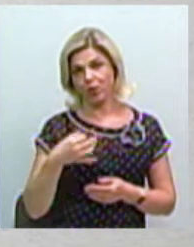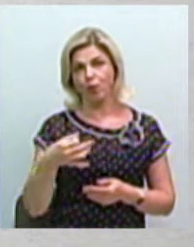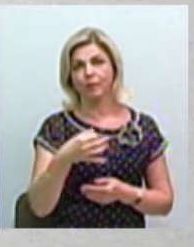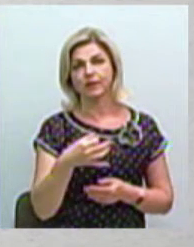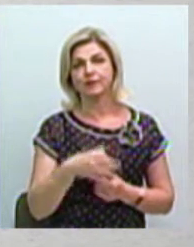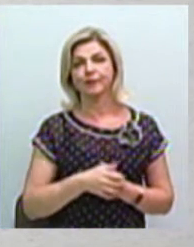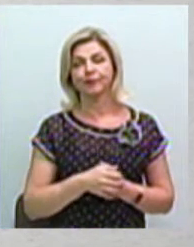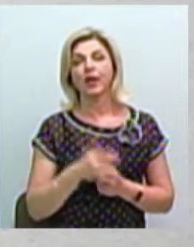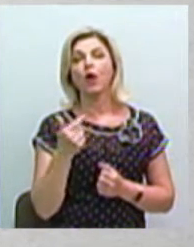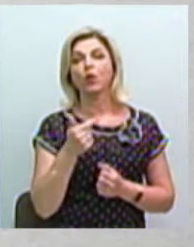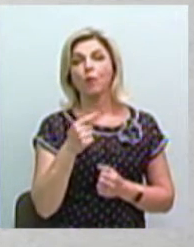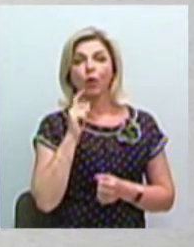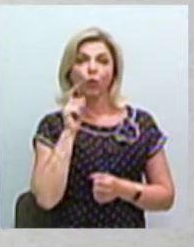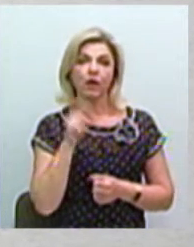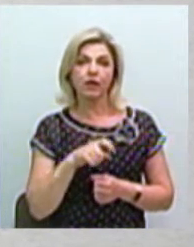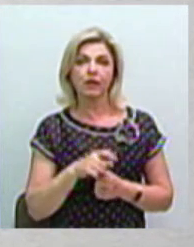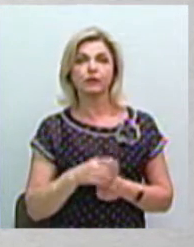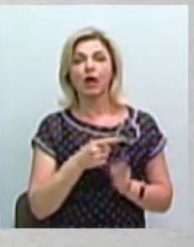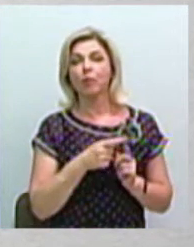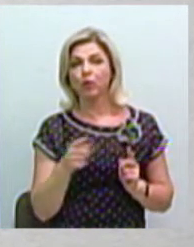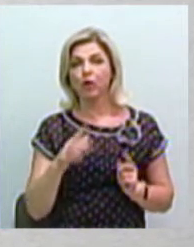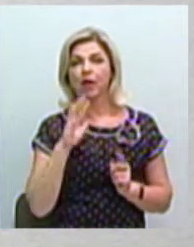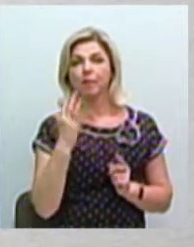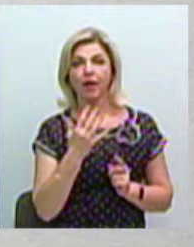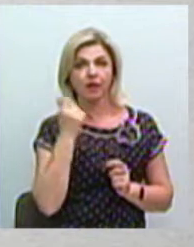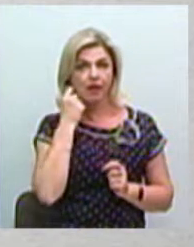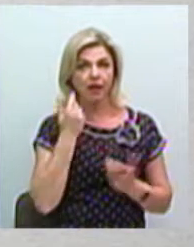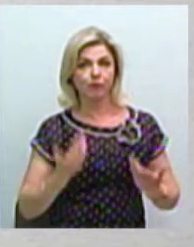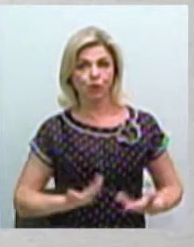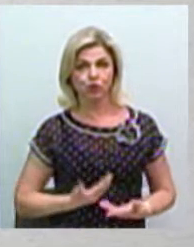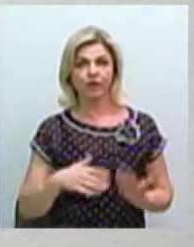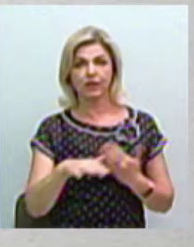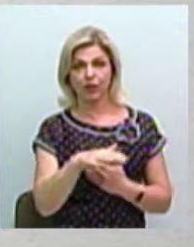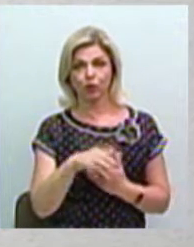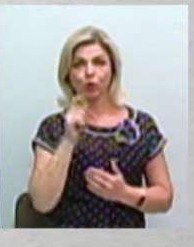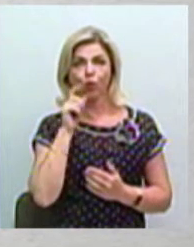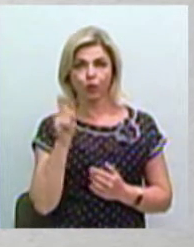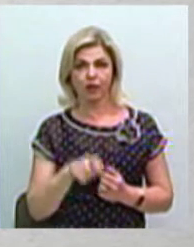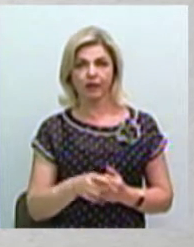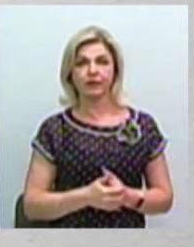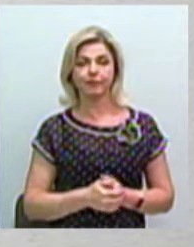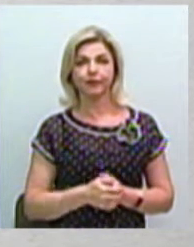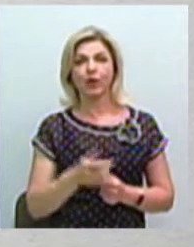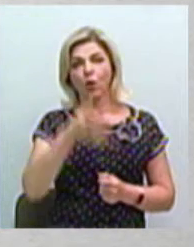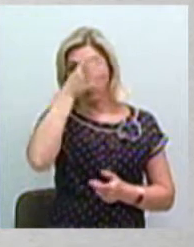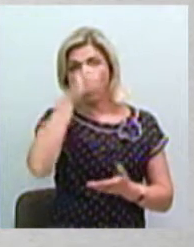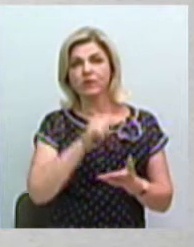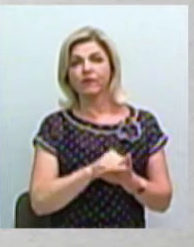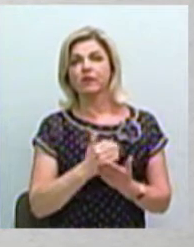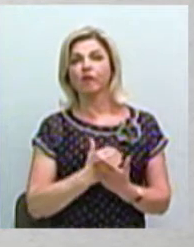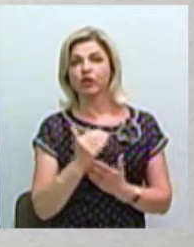області. Громадянка України. Протягом останніх 5 років проживає на території України. Освіта